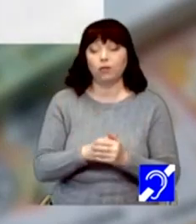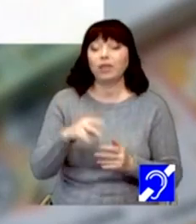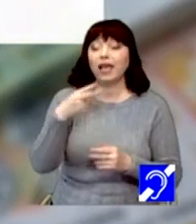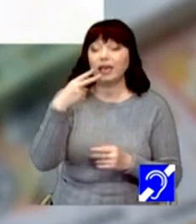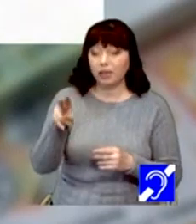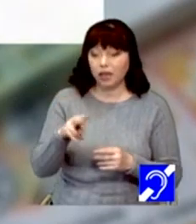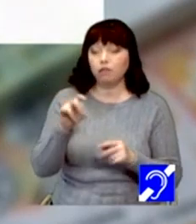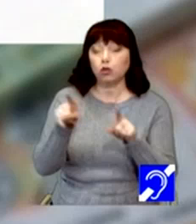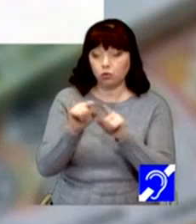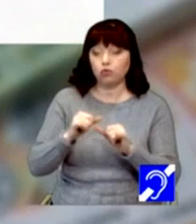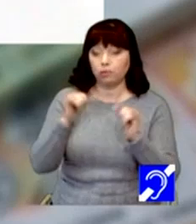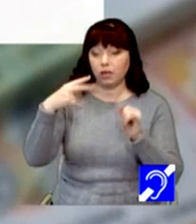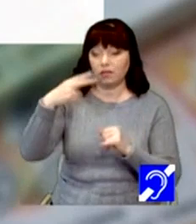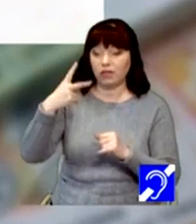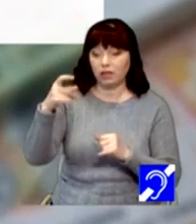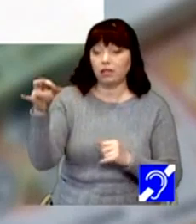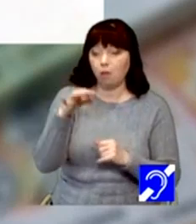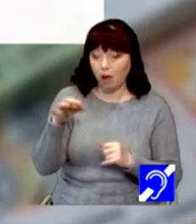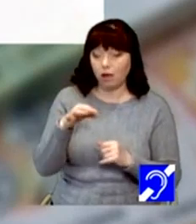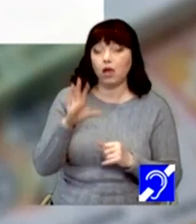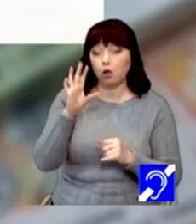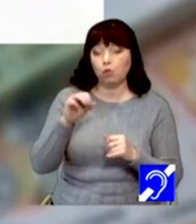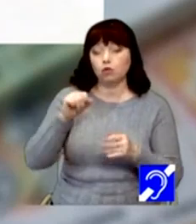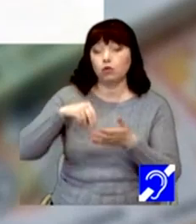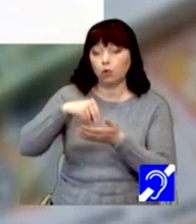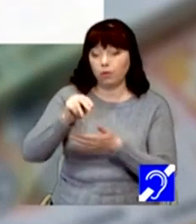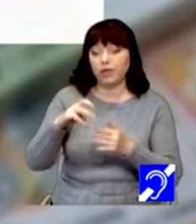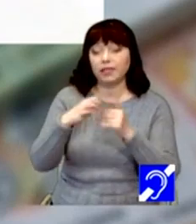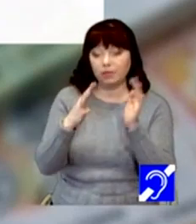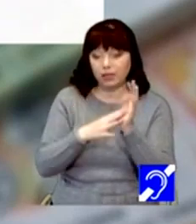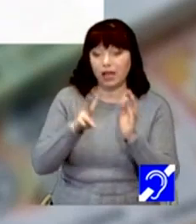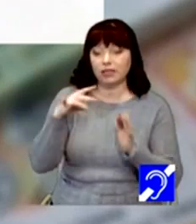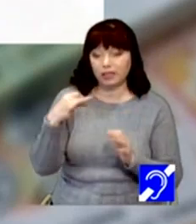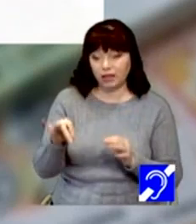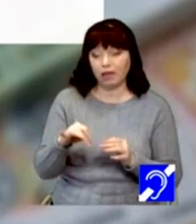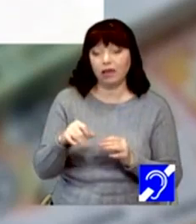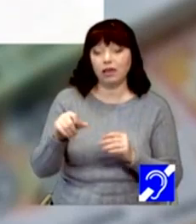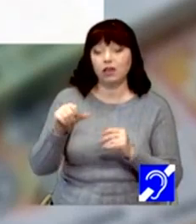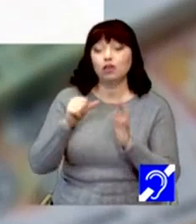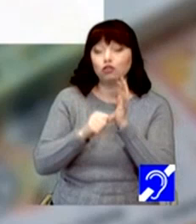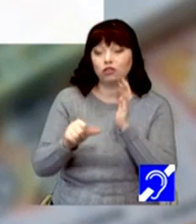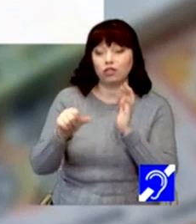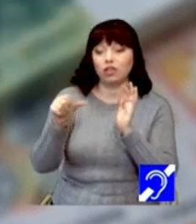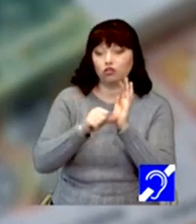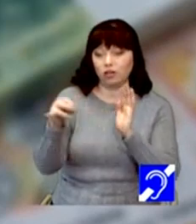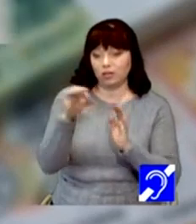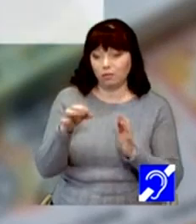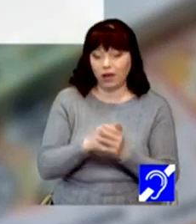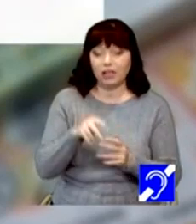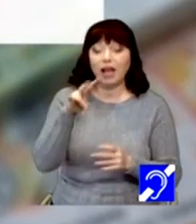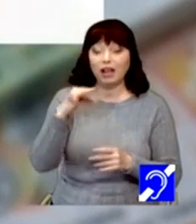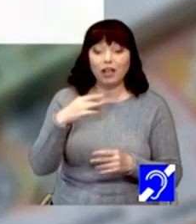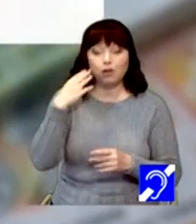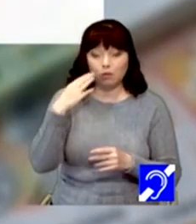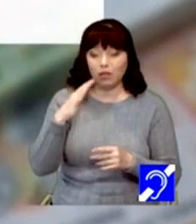Europeană se va scumpi cu 21 de bani și va putea fi cumpărată cu 19 RON și 66 de bani leul